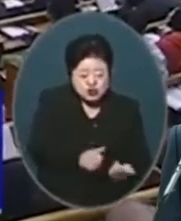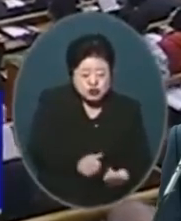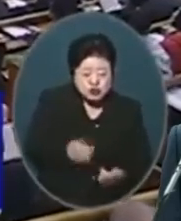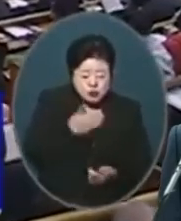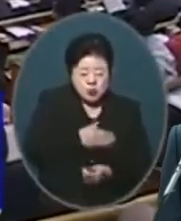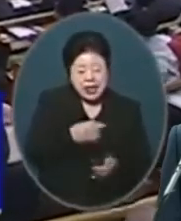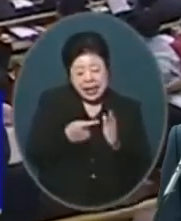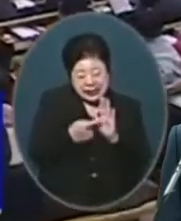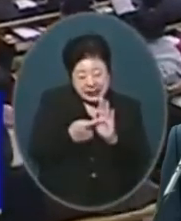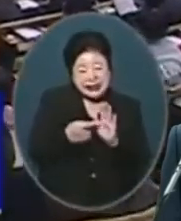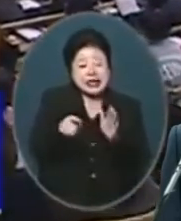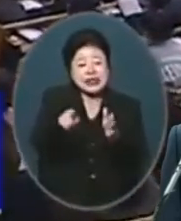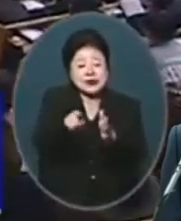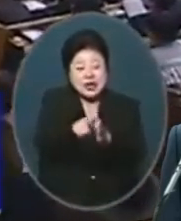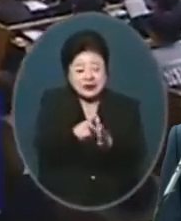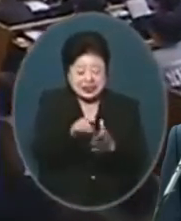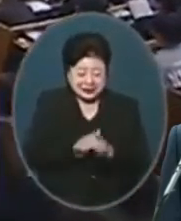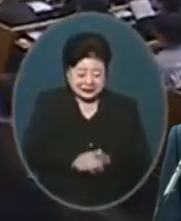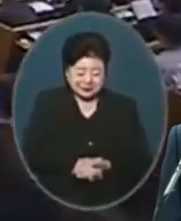육체에 나타나게 하려 합니다.